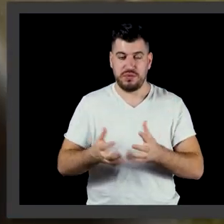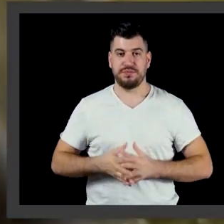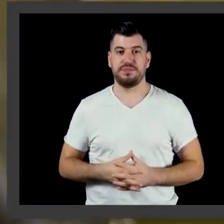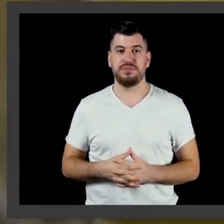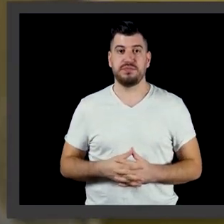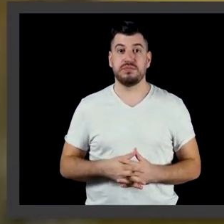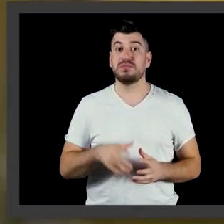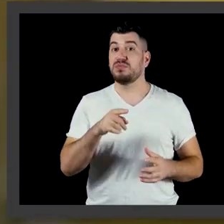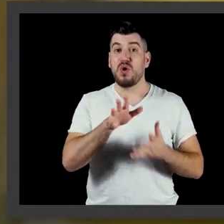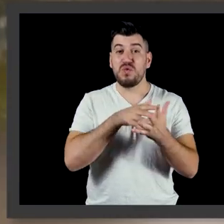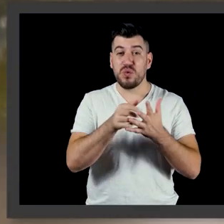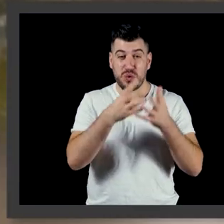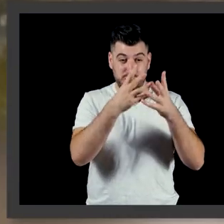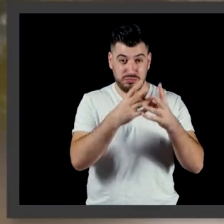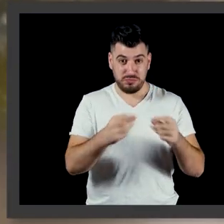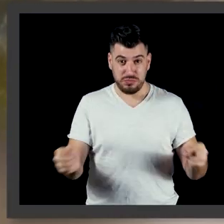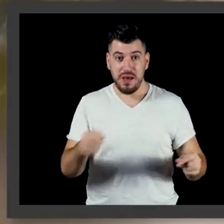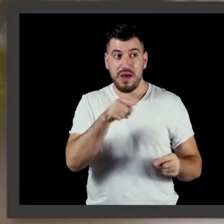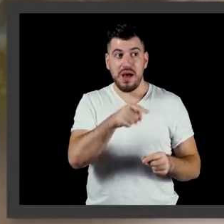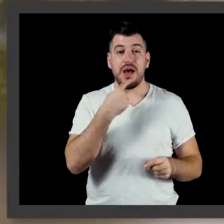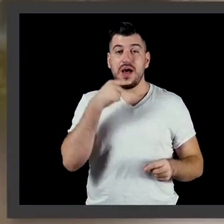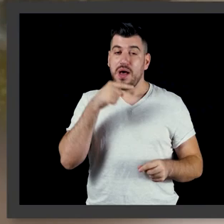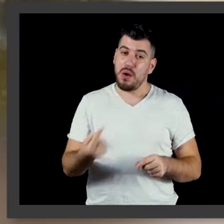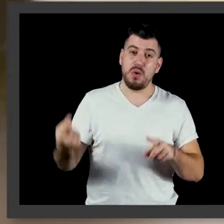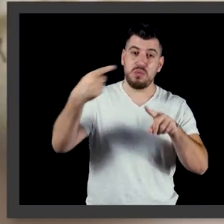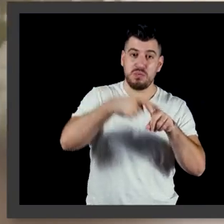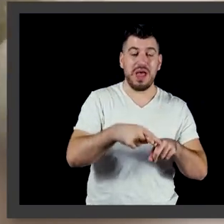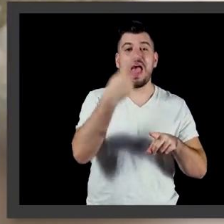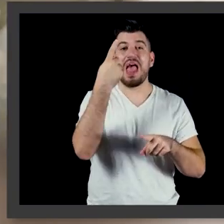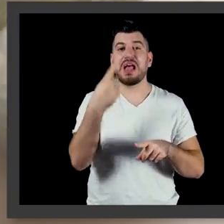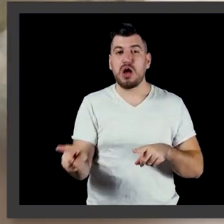Όταν λιώσει το βούτυρο, αλλά δεν έχει κάψει, προσθέτουμε 100 γραμμάρια αλεύρι.